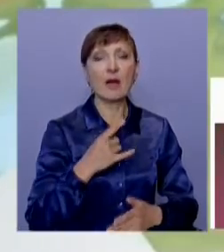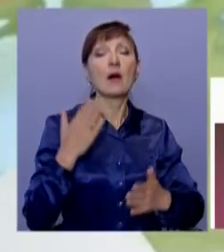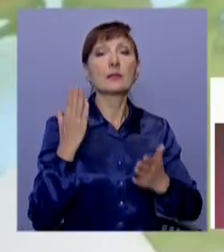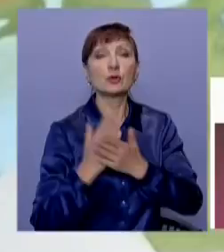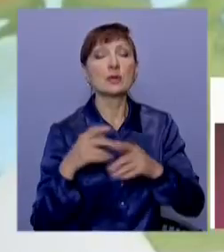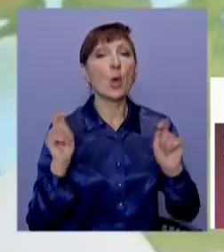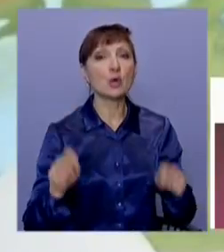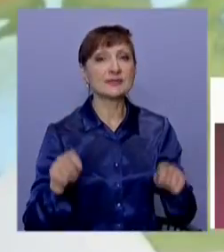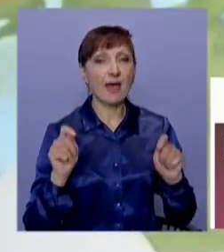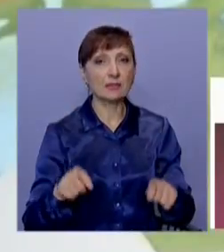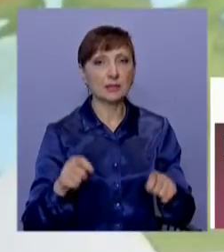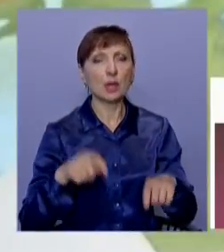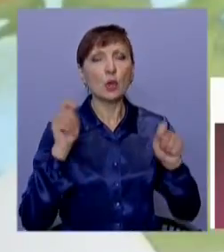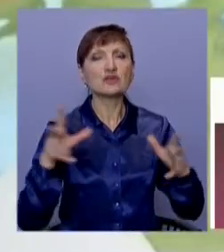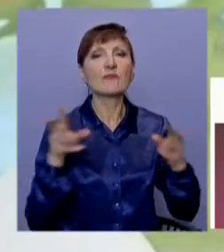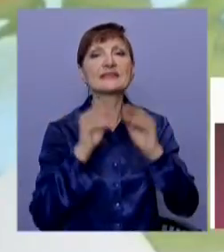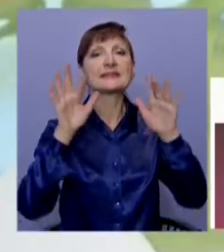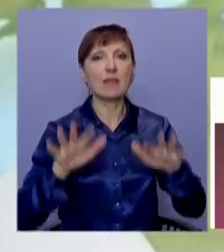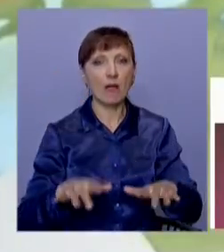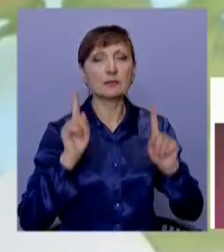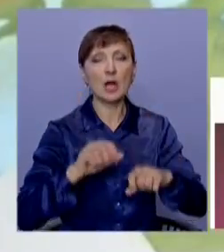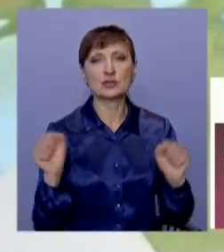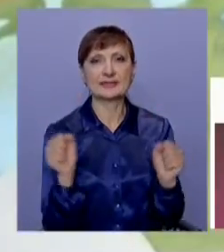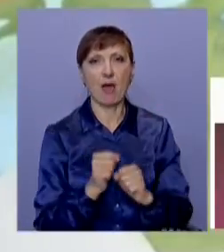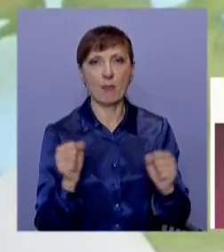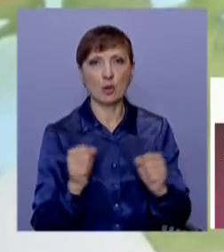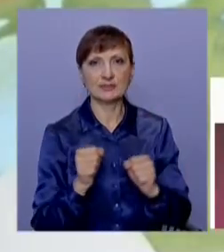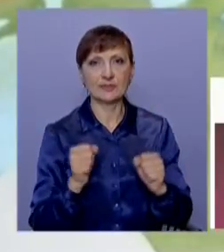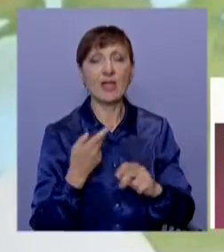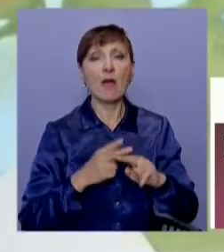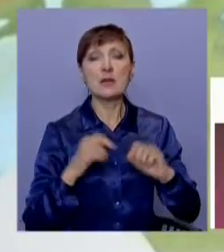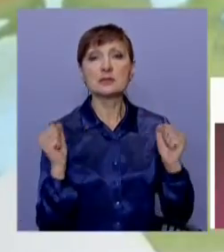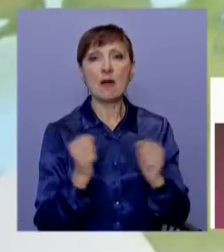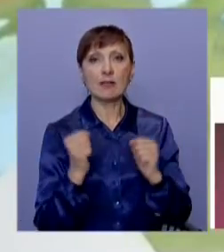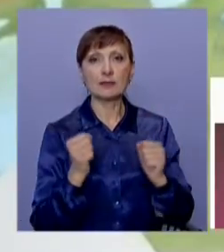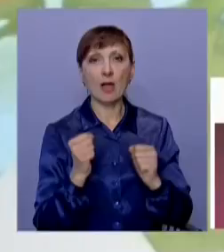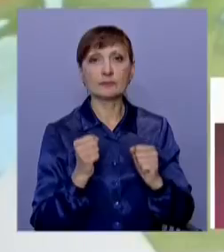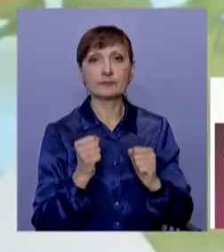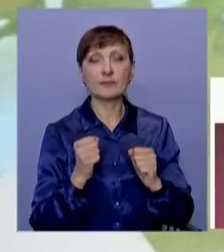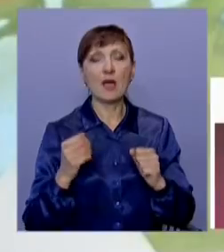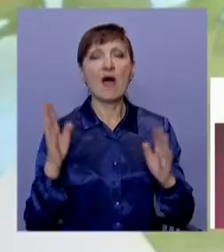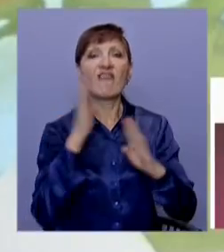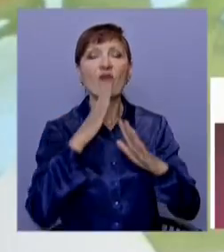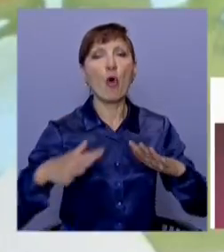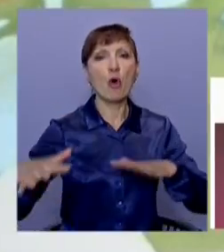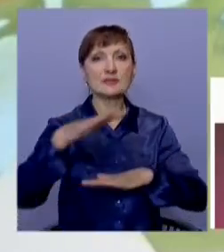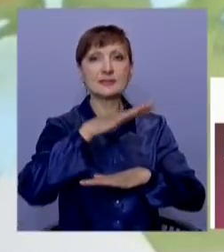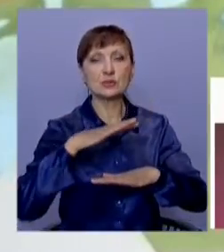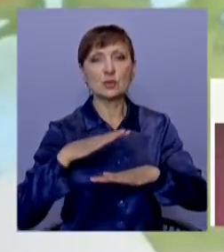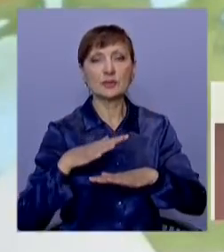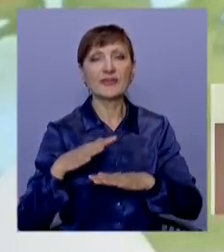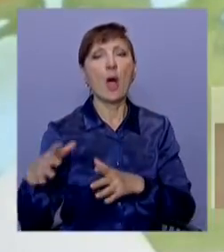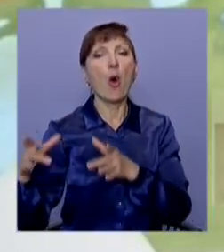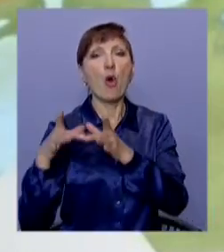наблюдались осадки, дождь со снегом и также заморозки. И эти холода воздушного массы с районов Карского